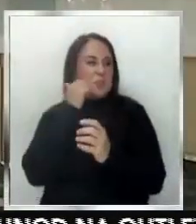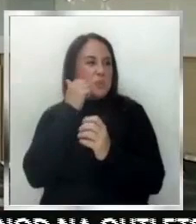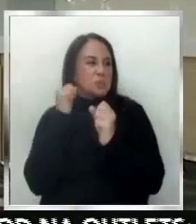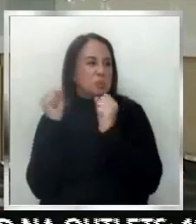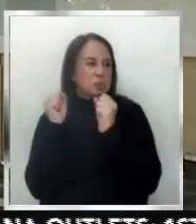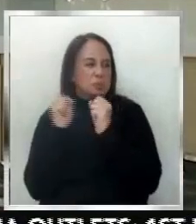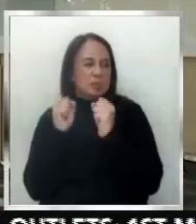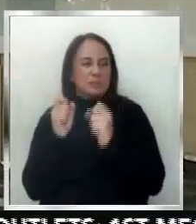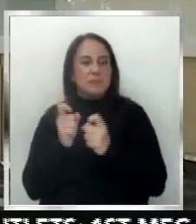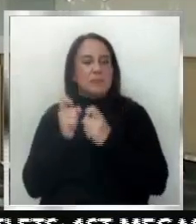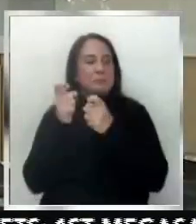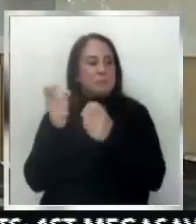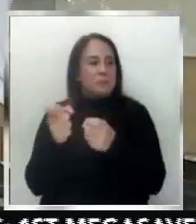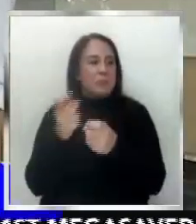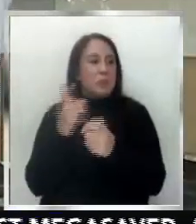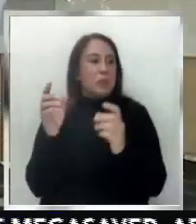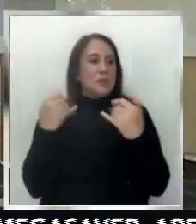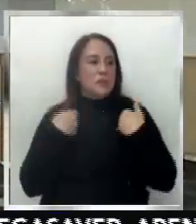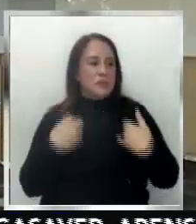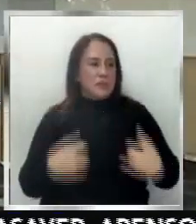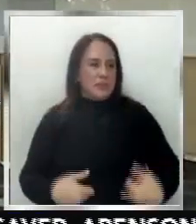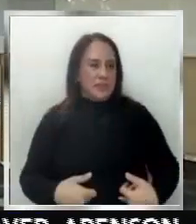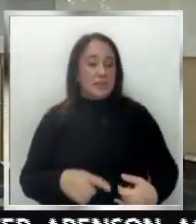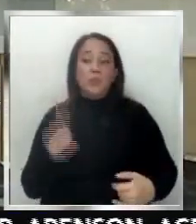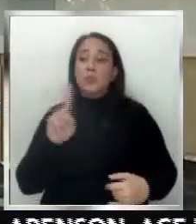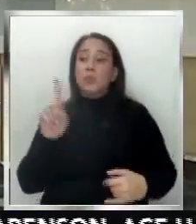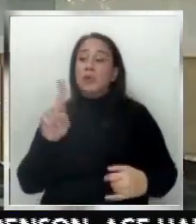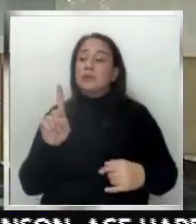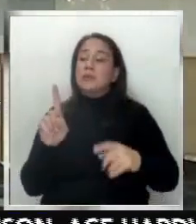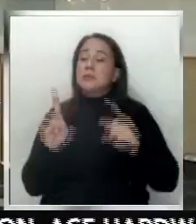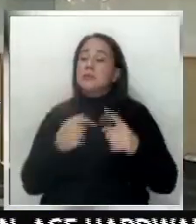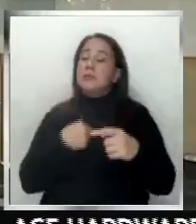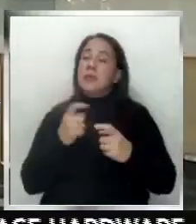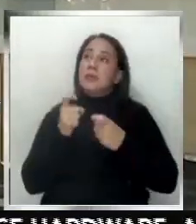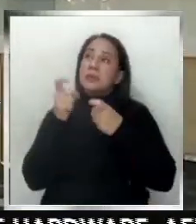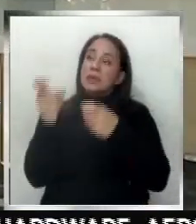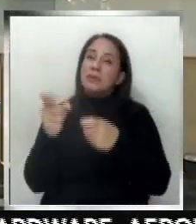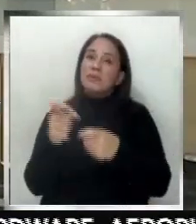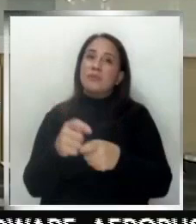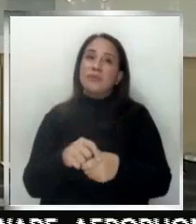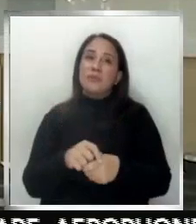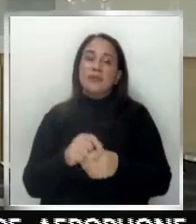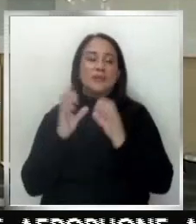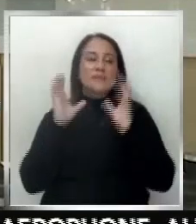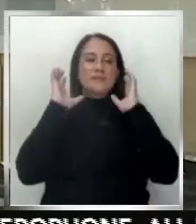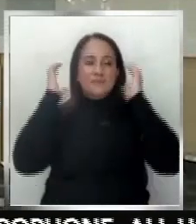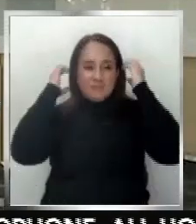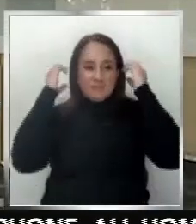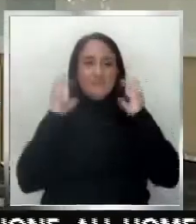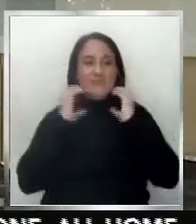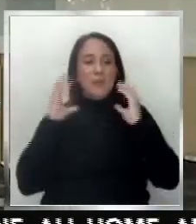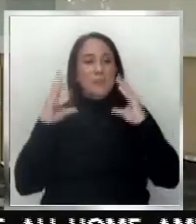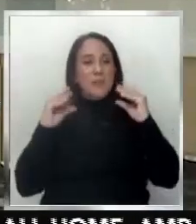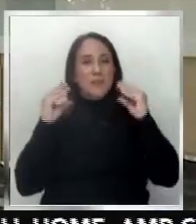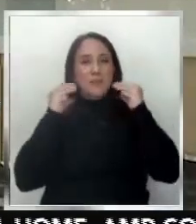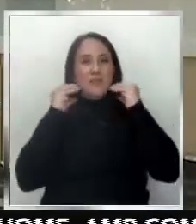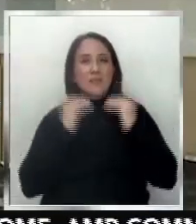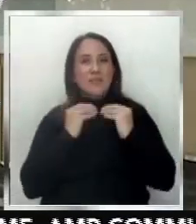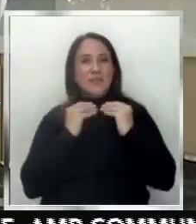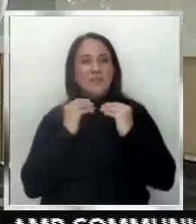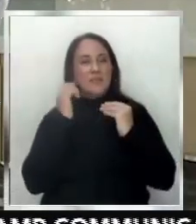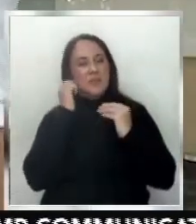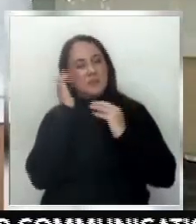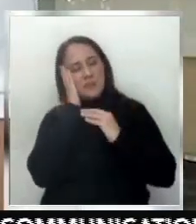ng jacket. Oh, ikaw naman. Ikaw. Ako, bibigyan kita ng neck pillow. Bakit? Parang siya pagtalaga ako sa aeroplano, nakakayan